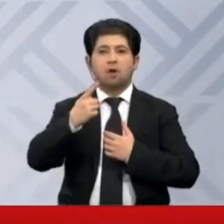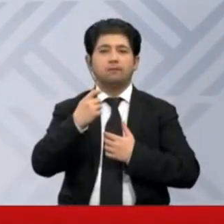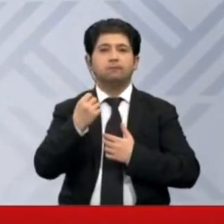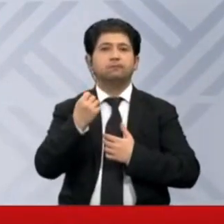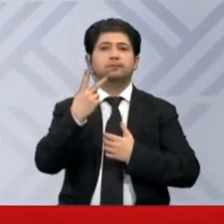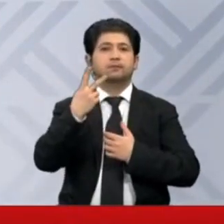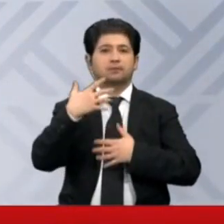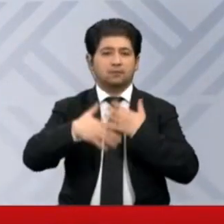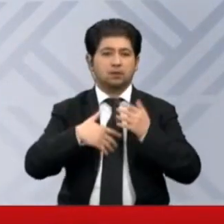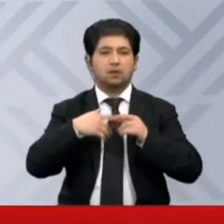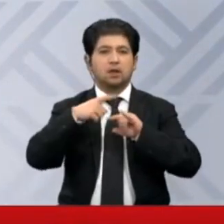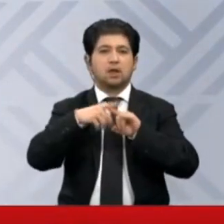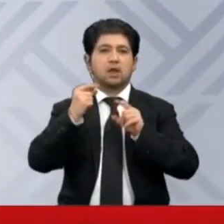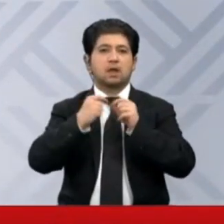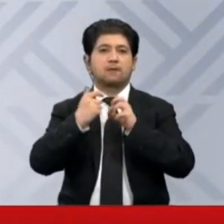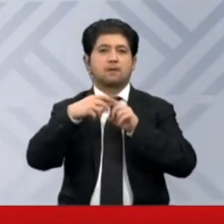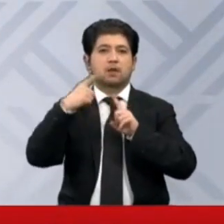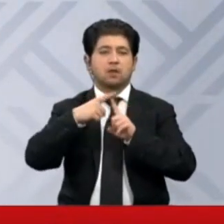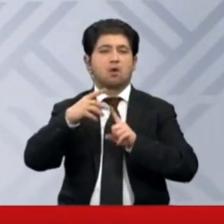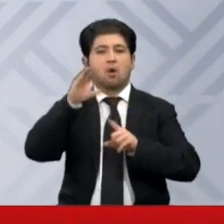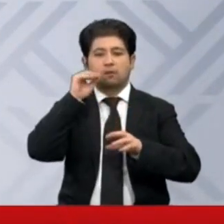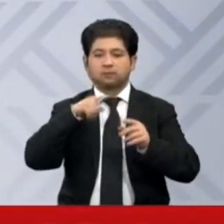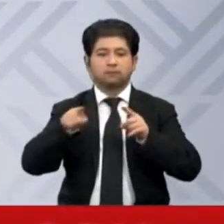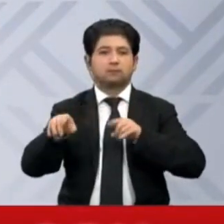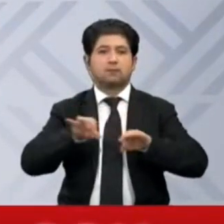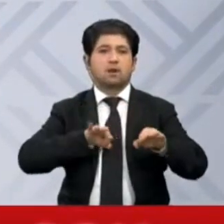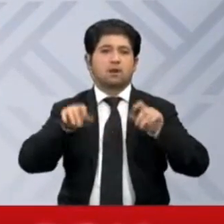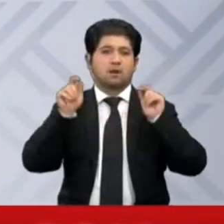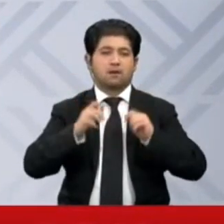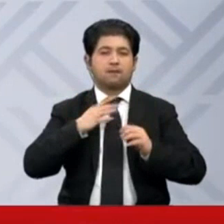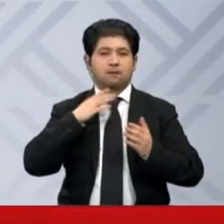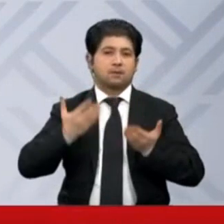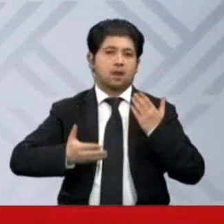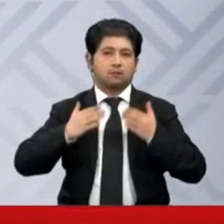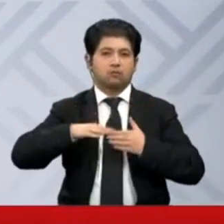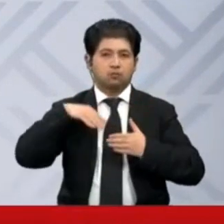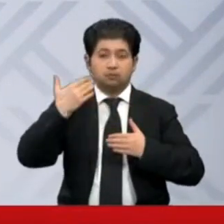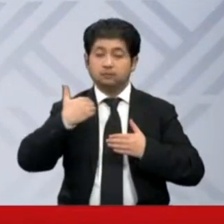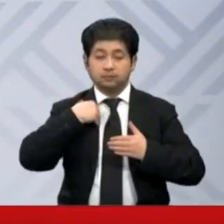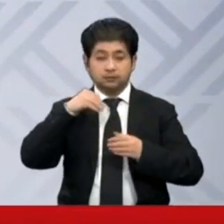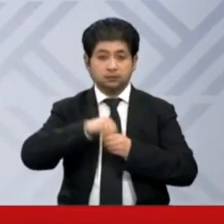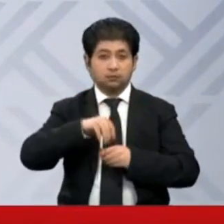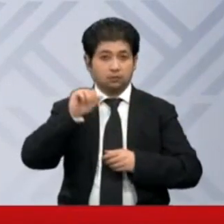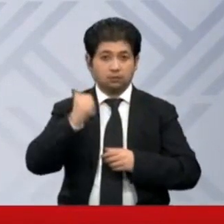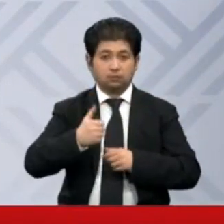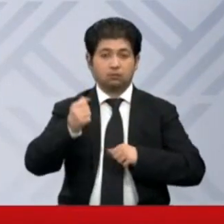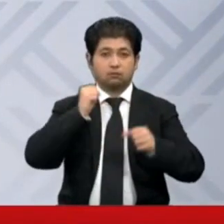hibrit öğretim seçeneği de değerlendirilecektir. Bizler için önemli olan